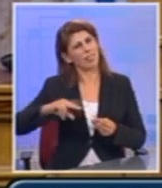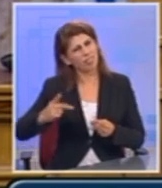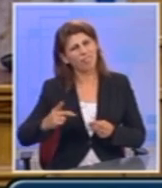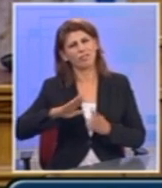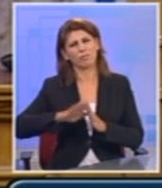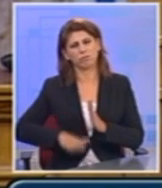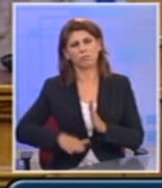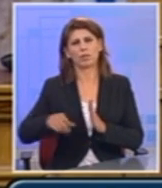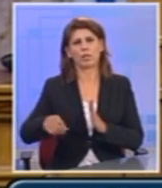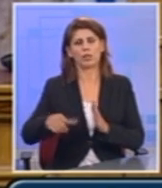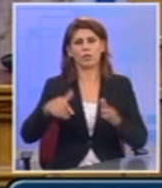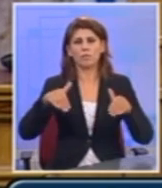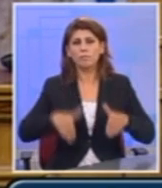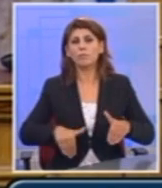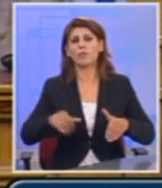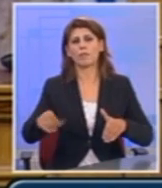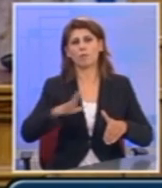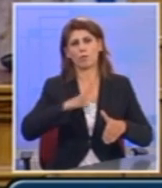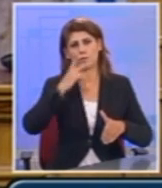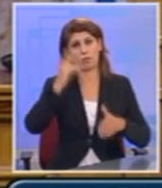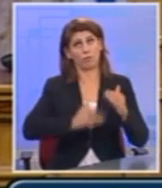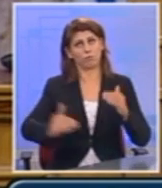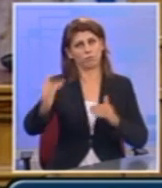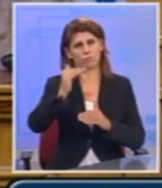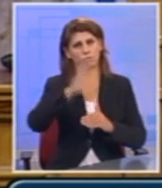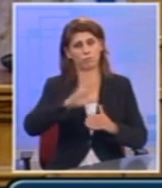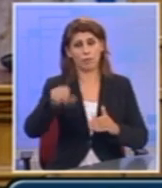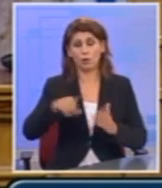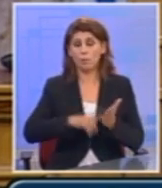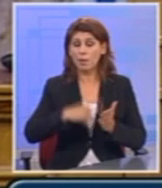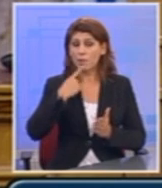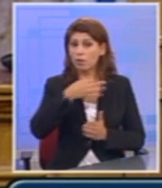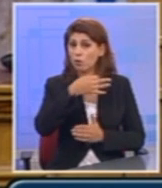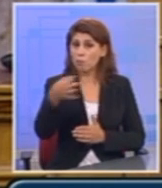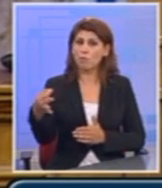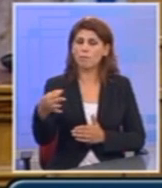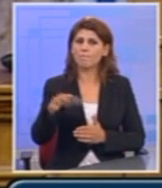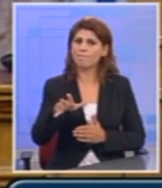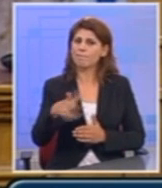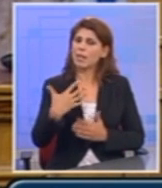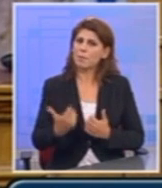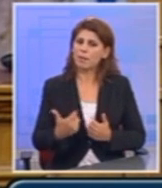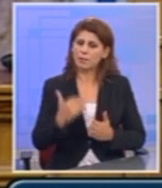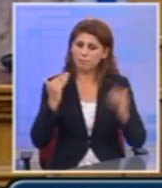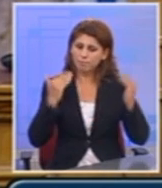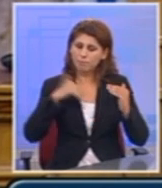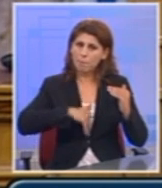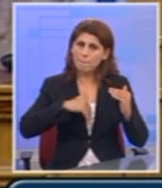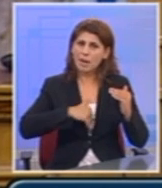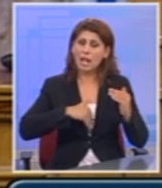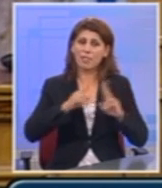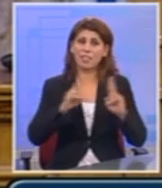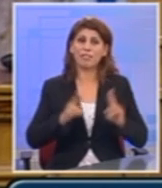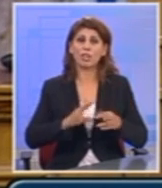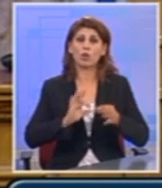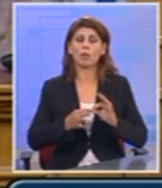σε σχέση με την τήρηση των ανθρωπίνων δικαιωμάτων πρέπει να το τονίσουμε αυτό διότι φαίνεται να υπάρχει πεποίθηση ότι οι διεθνή οργανισμοί